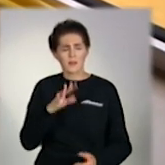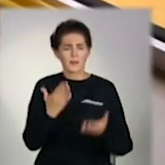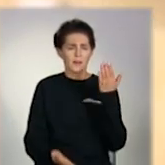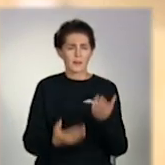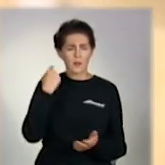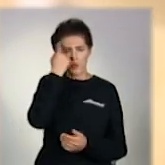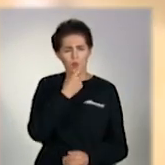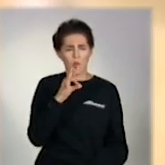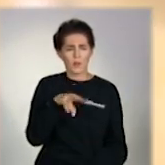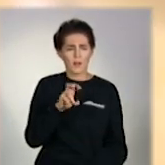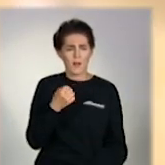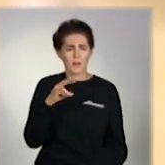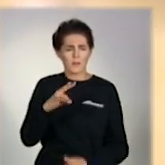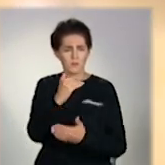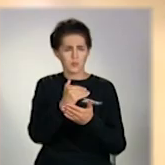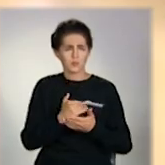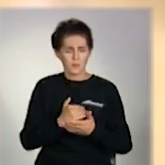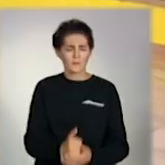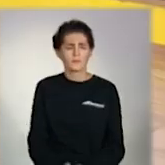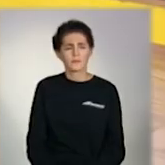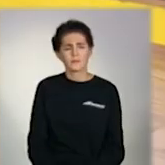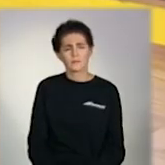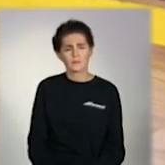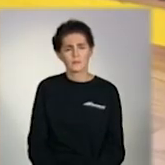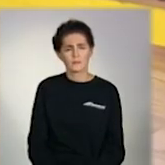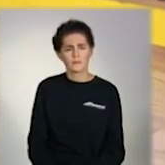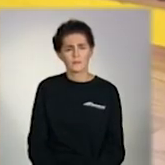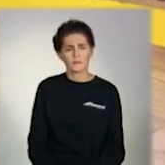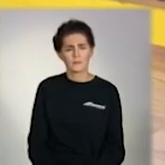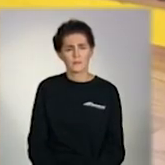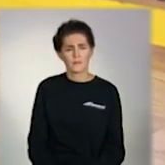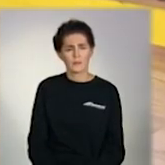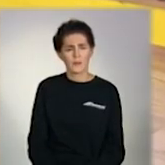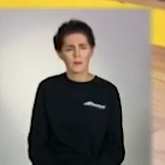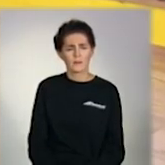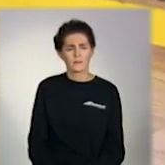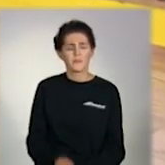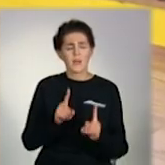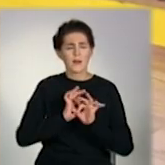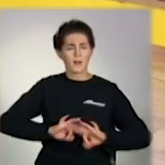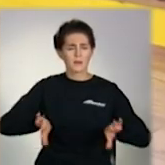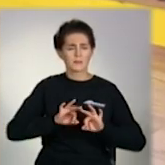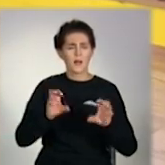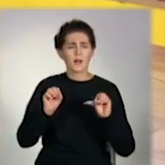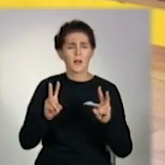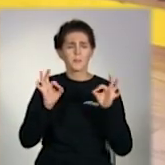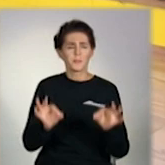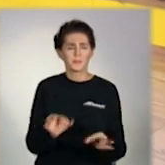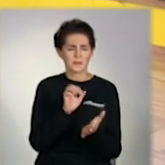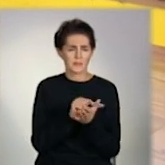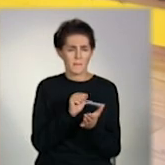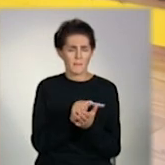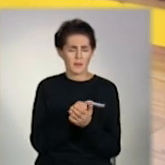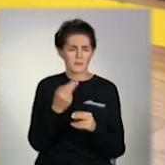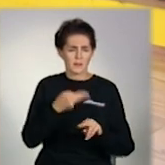індивідуальними онлайн-програмами. Ми з положення прямо виходимо повністю, як ми виходимо в планочку. Найголовніше, ми